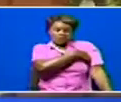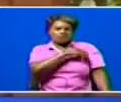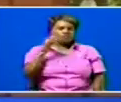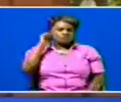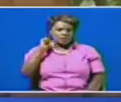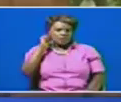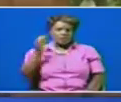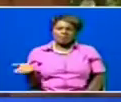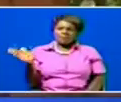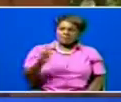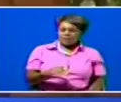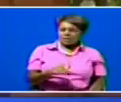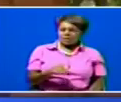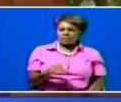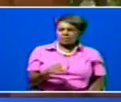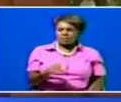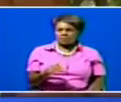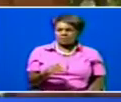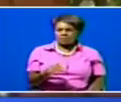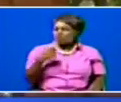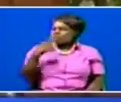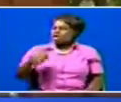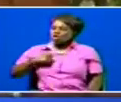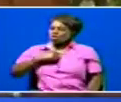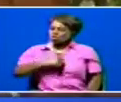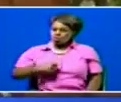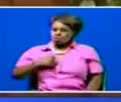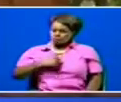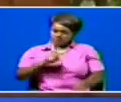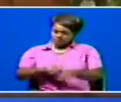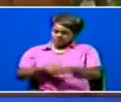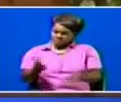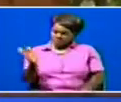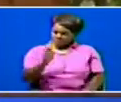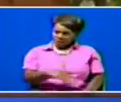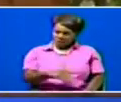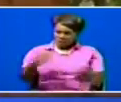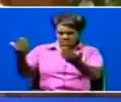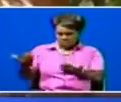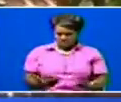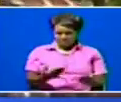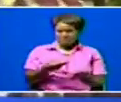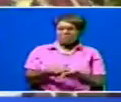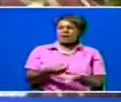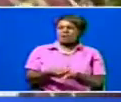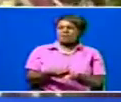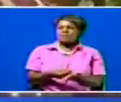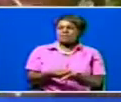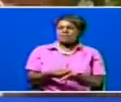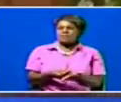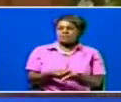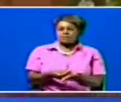He came back to apologize, and on his coming he brought some money for